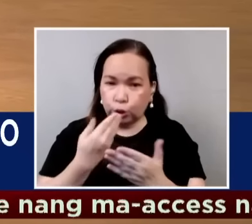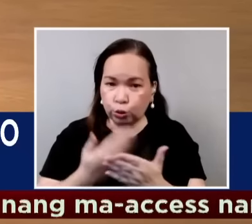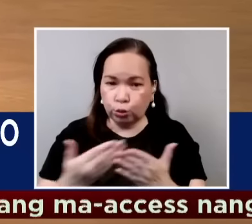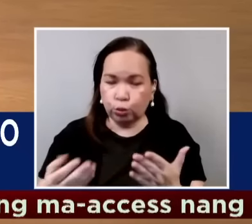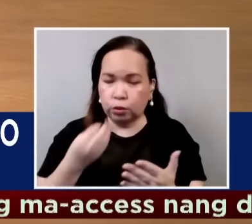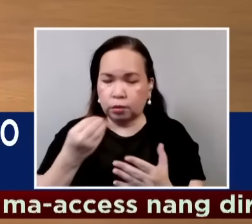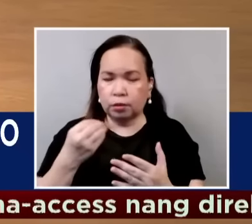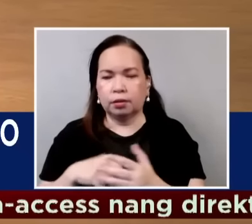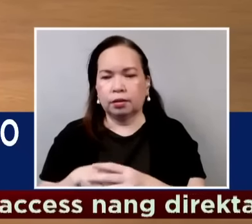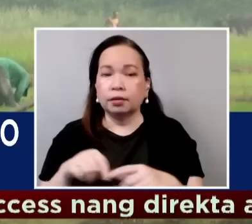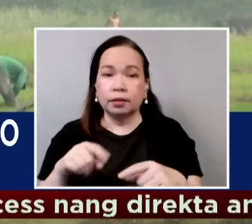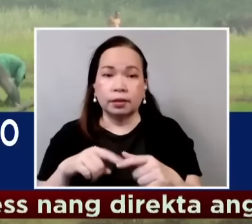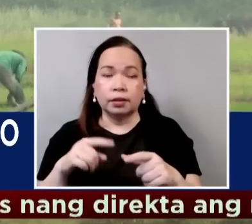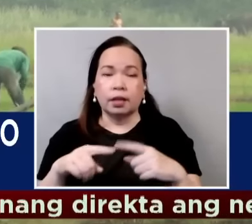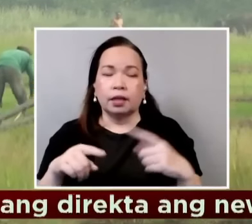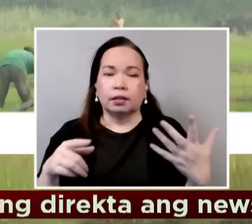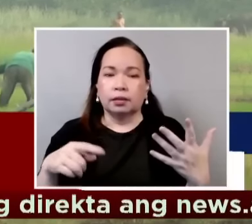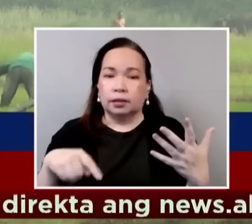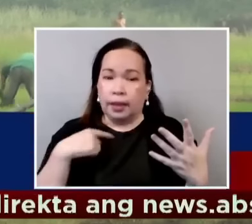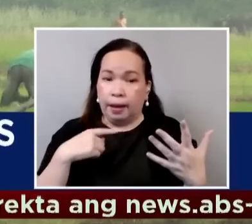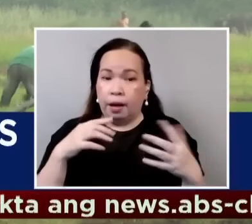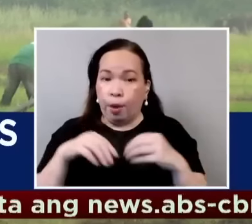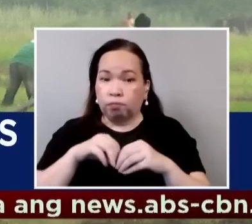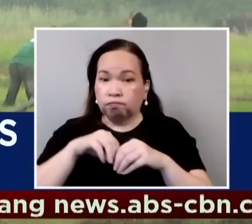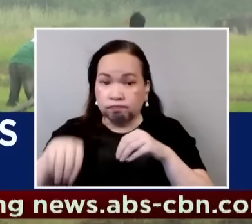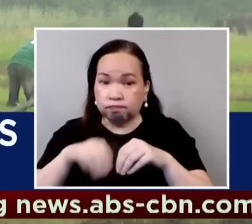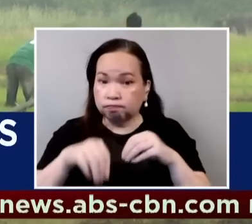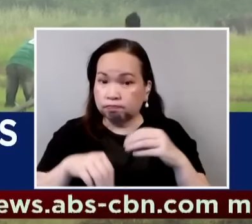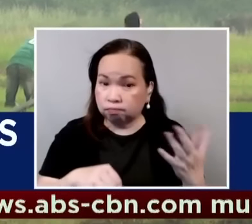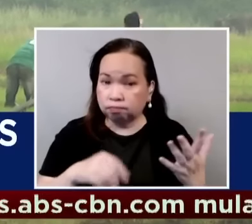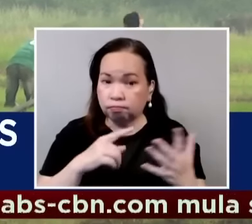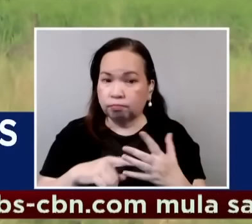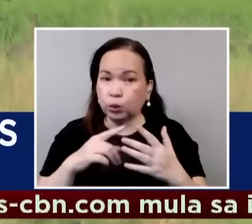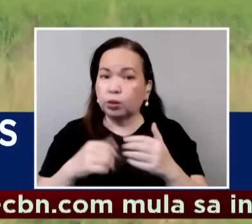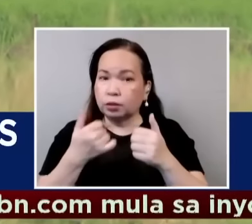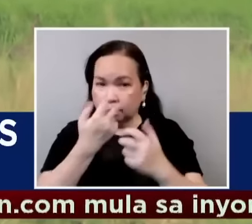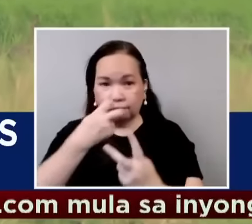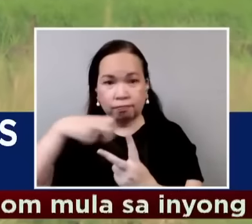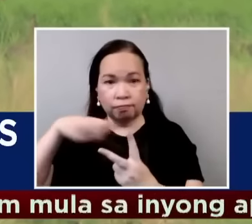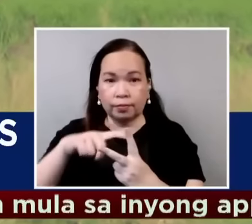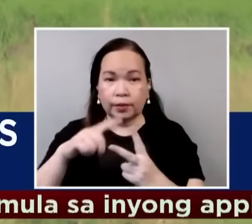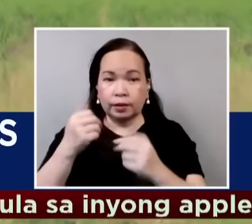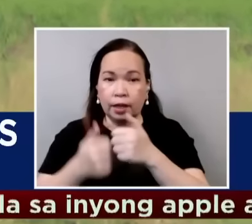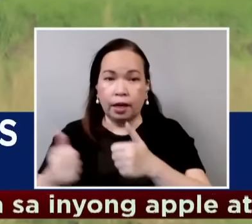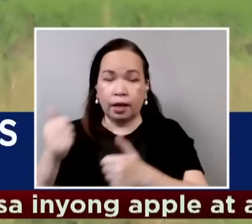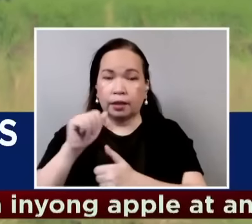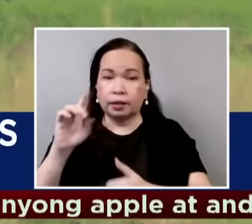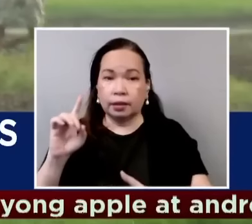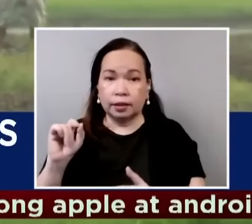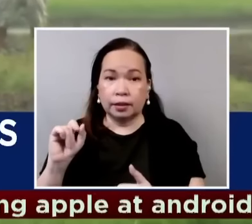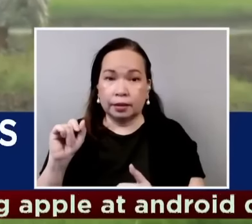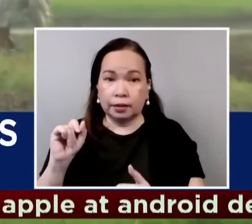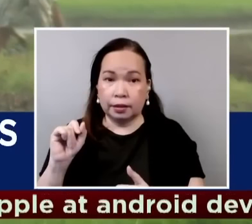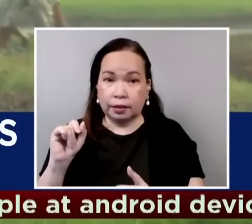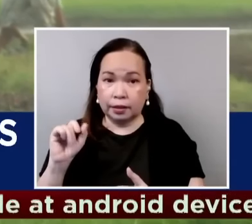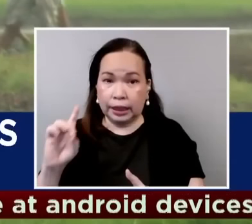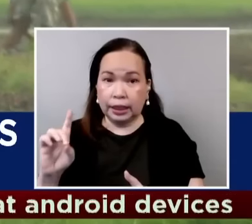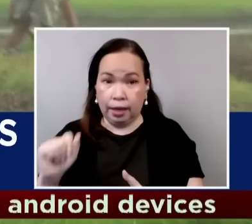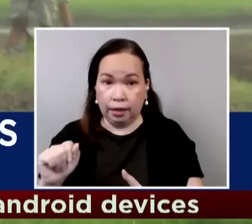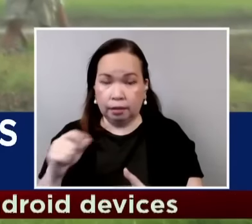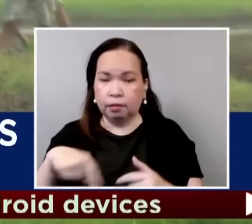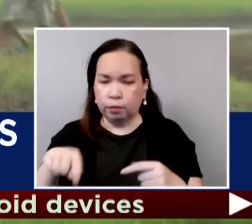Pagdating naman sa agrikultura, ibinida ng Pangulo na siya rin kalihim ng Department of Agriculture na patuloy na target ng kanyang gobyerno na lalong palakasin